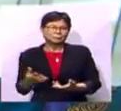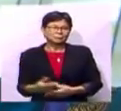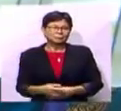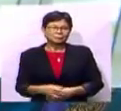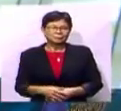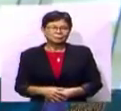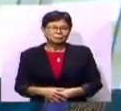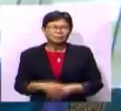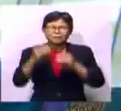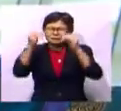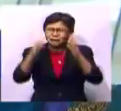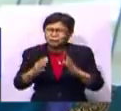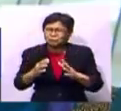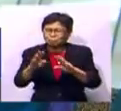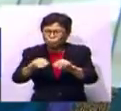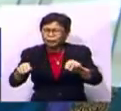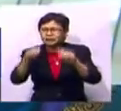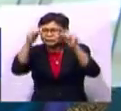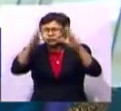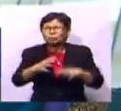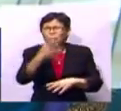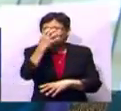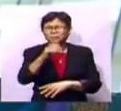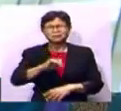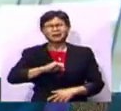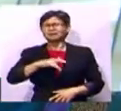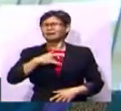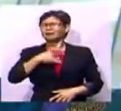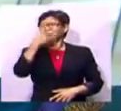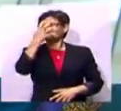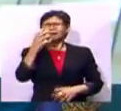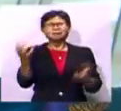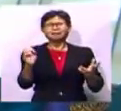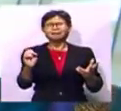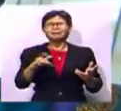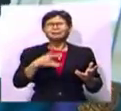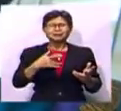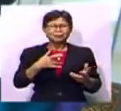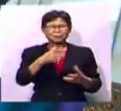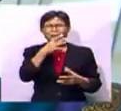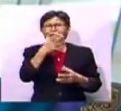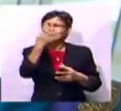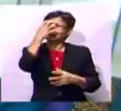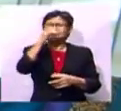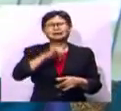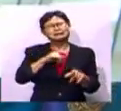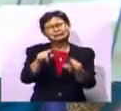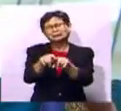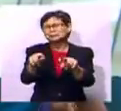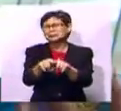kata, cikgu, bila cikgu marah, saya tak rasa pun cikgu marah. Cikgu, macam mak saya marah saya.